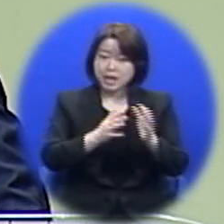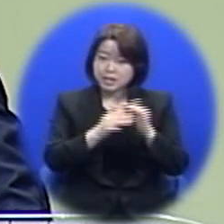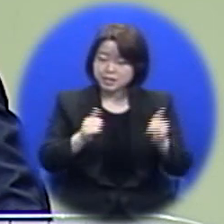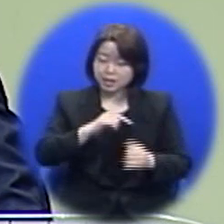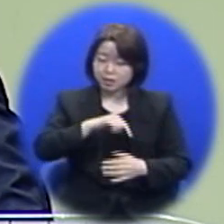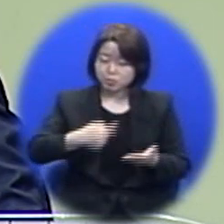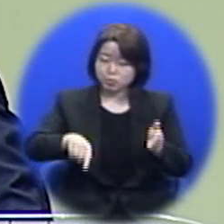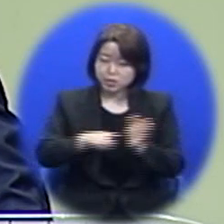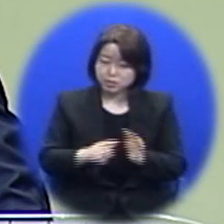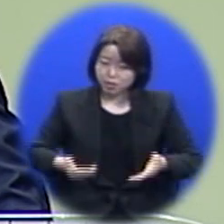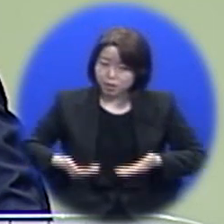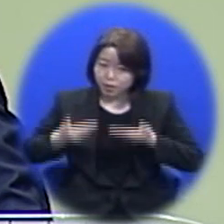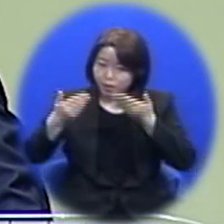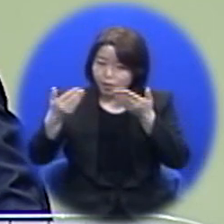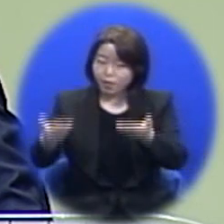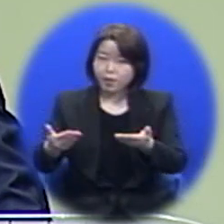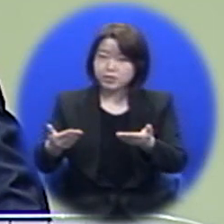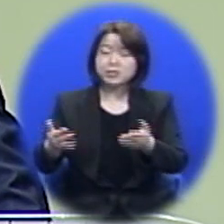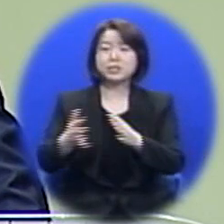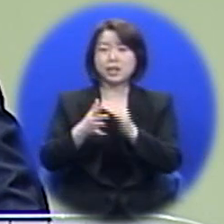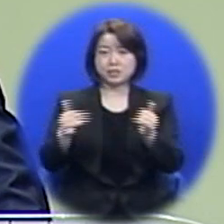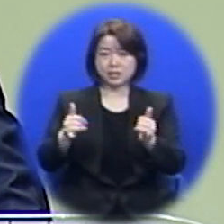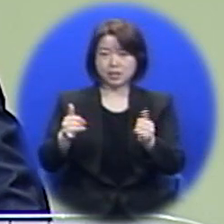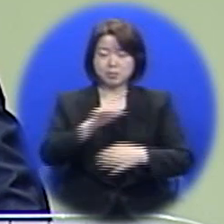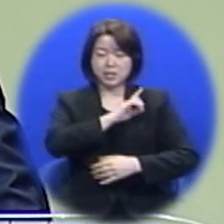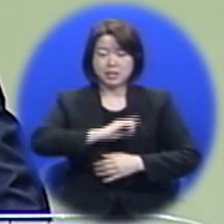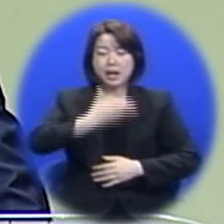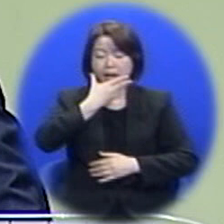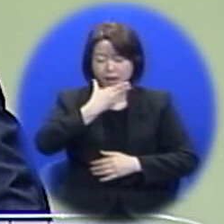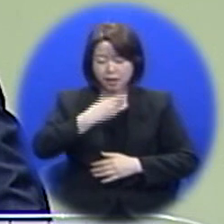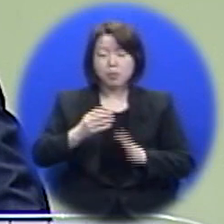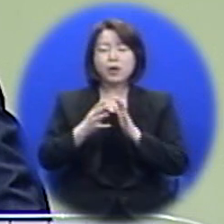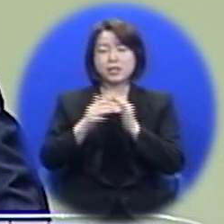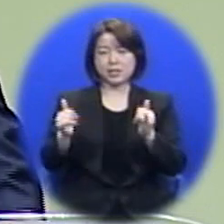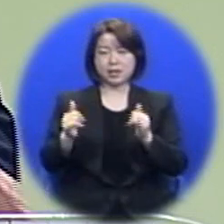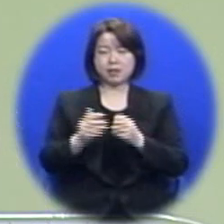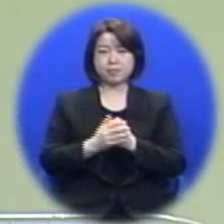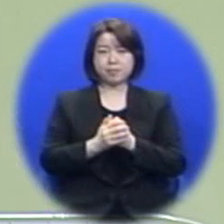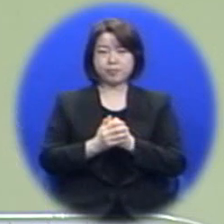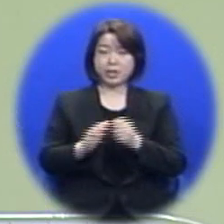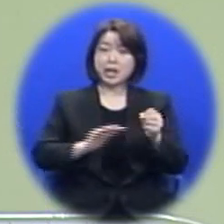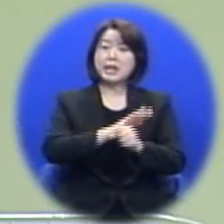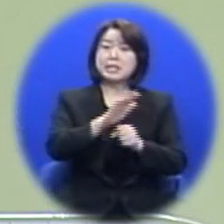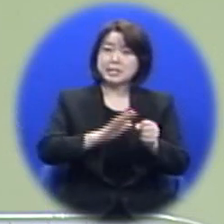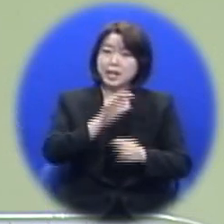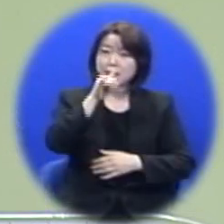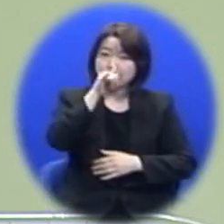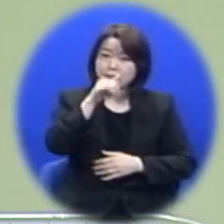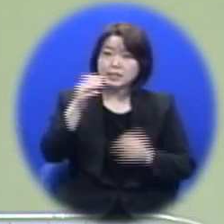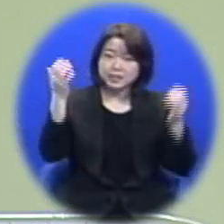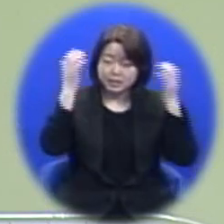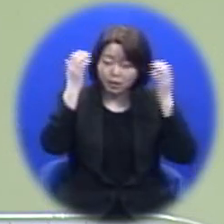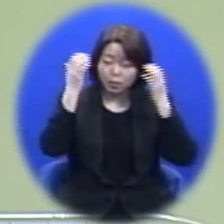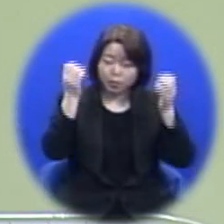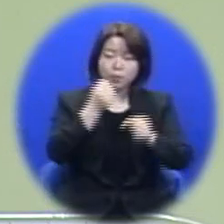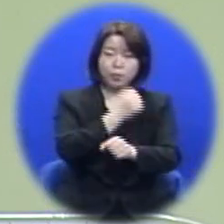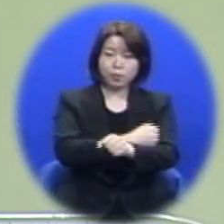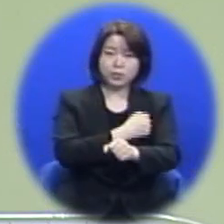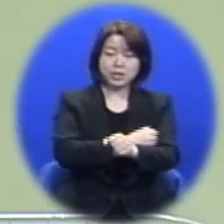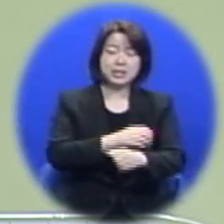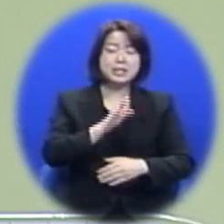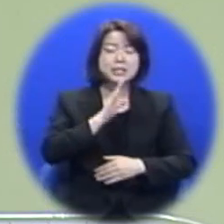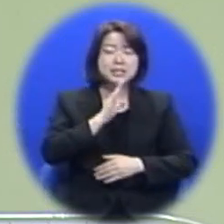헌신하는 사람들이 가장 행복한 사람이더라 사랑 있는 고생이 진정한